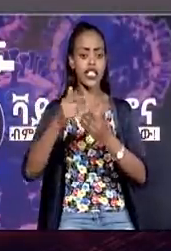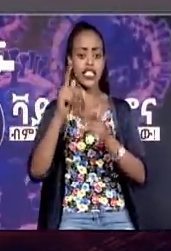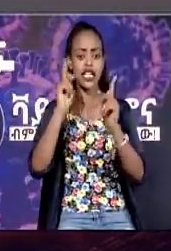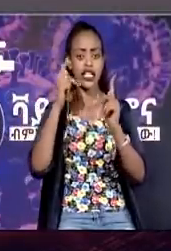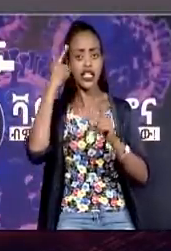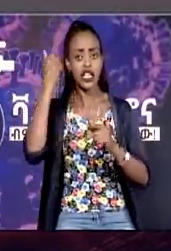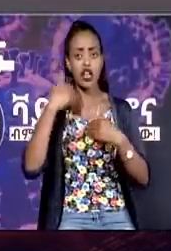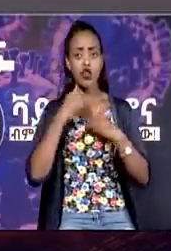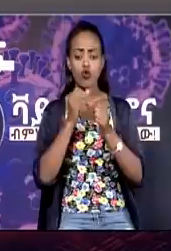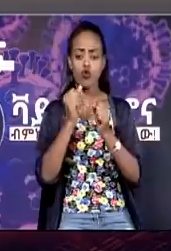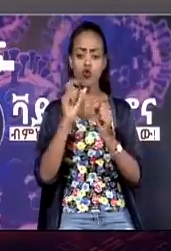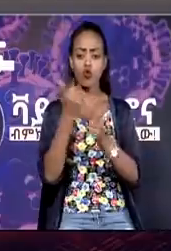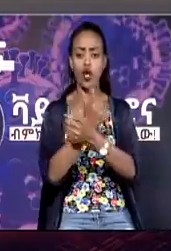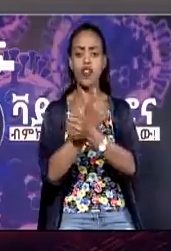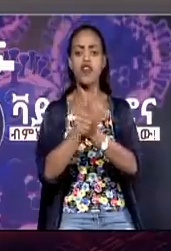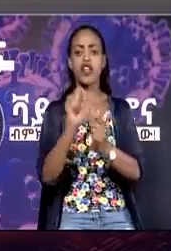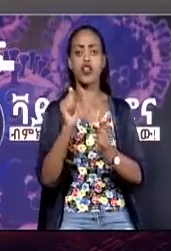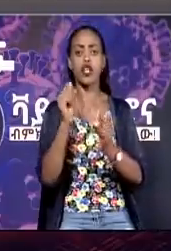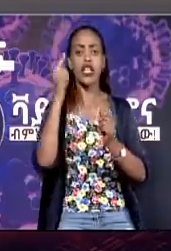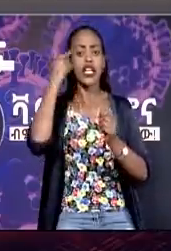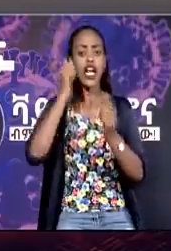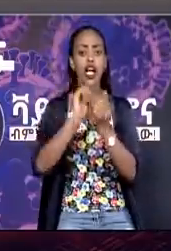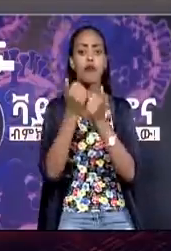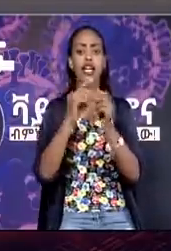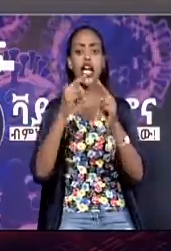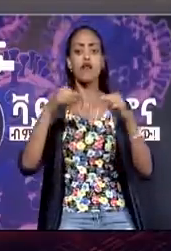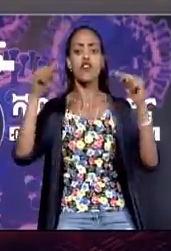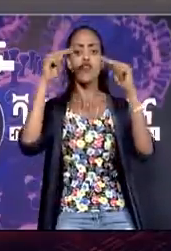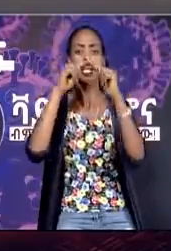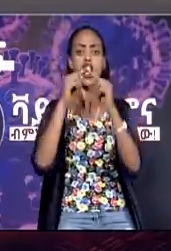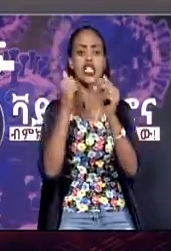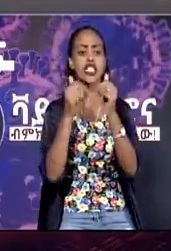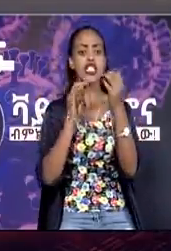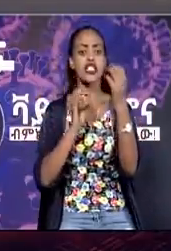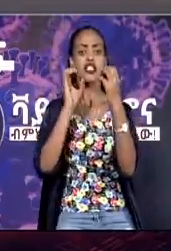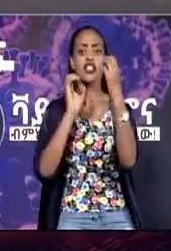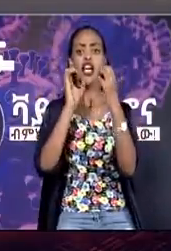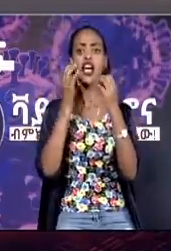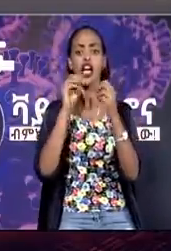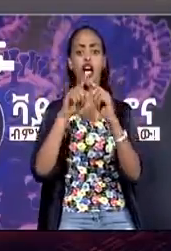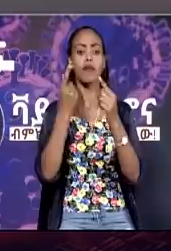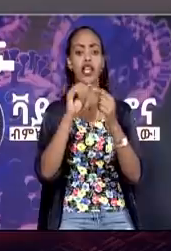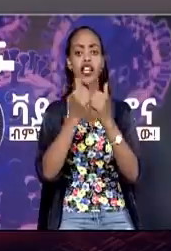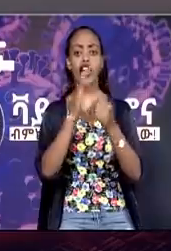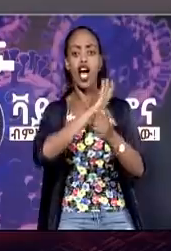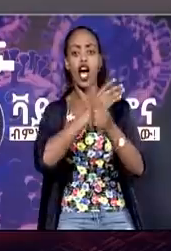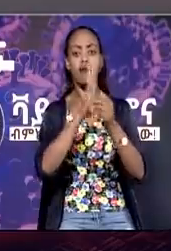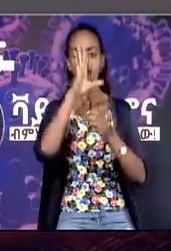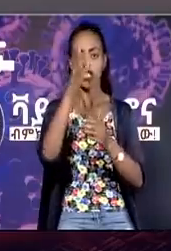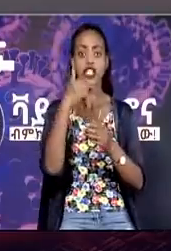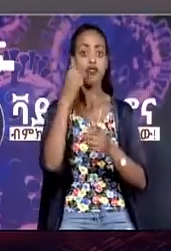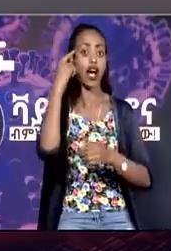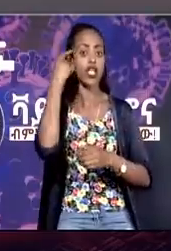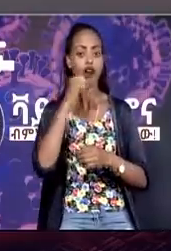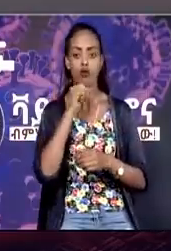تشبوط أقامات فتحكون تقرأي سقامي غير أم سفدرا منقص تدرادر هم غير أقام تفتر زبل حساب